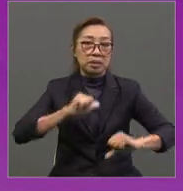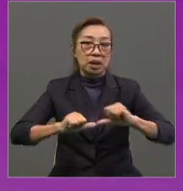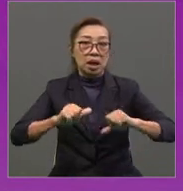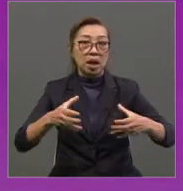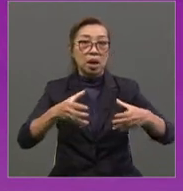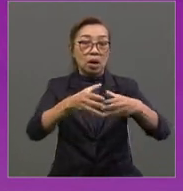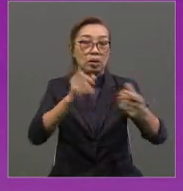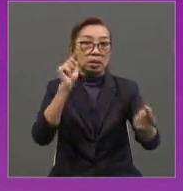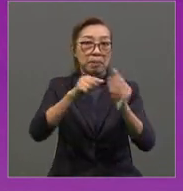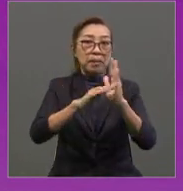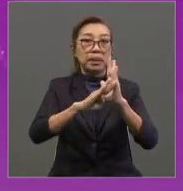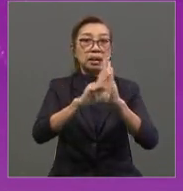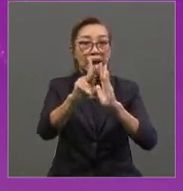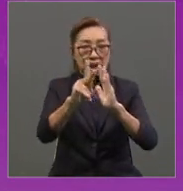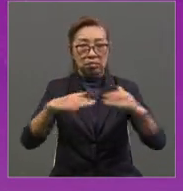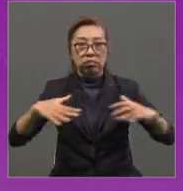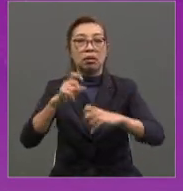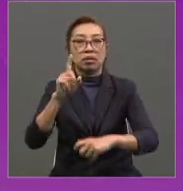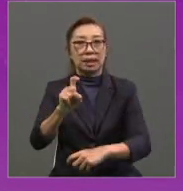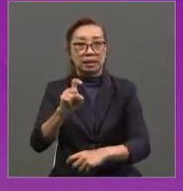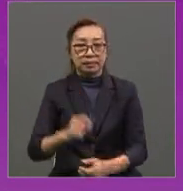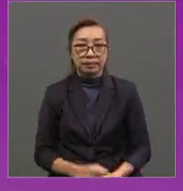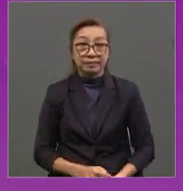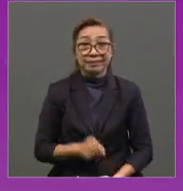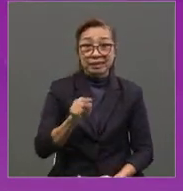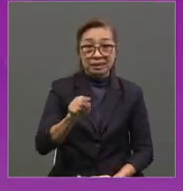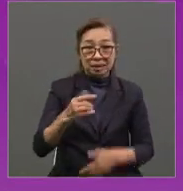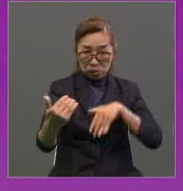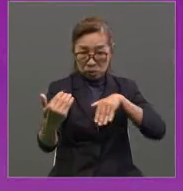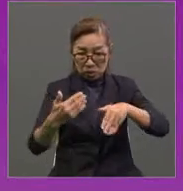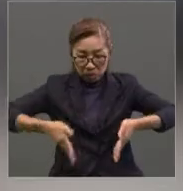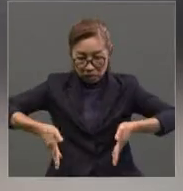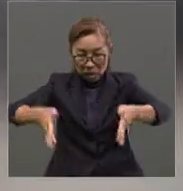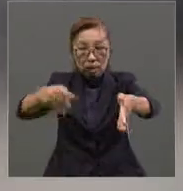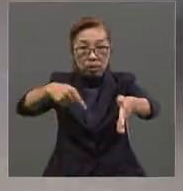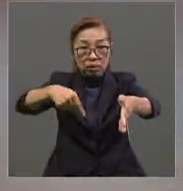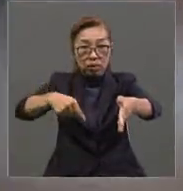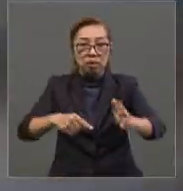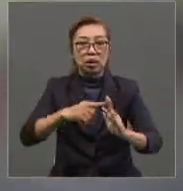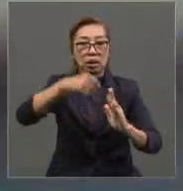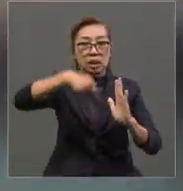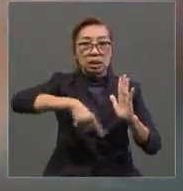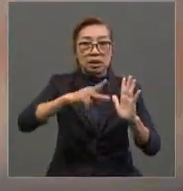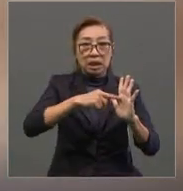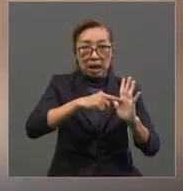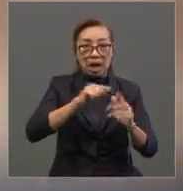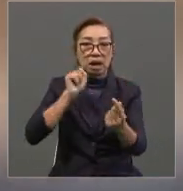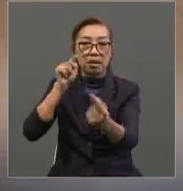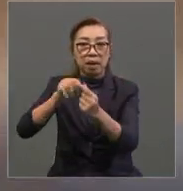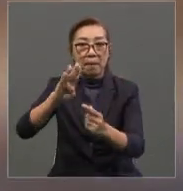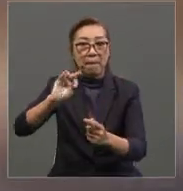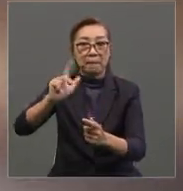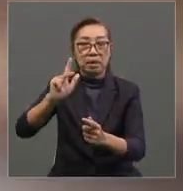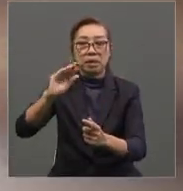คณะที่จังหวัดบึงกาฬเหตุที่เกิดขึ้นครับอยู่บริเวณถนนทางหลวงเซกาบึงโขงหลงตำบลโพธิ์